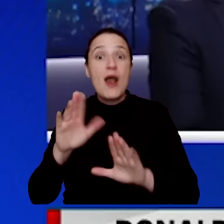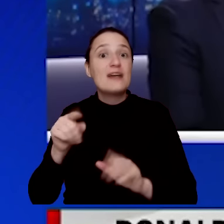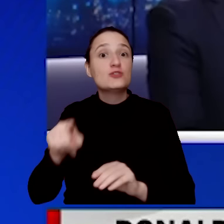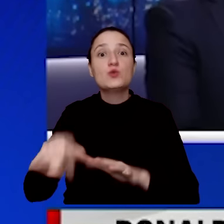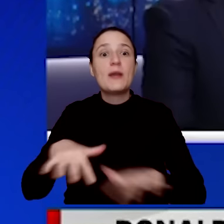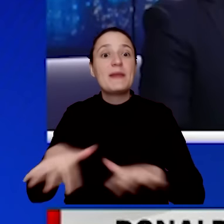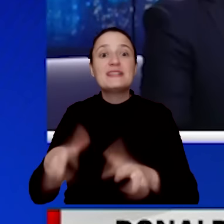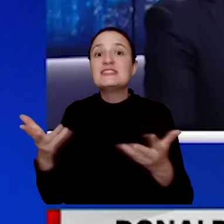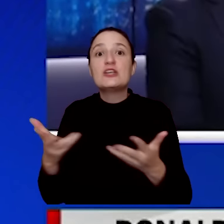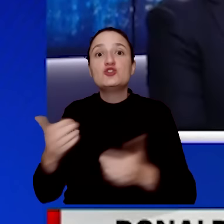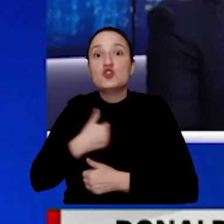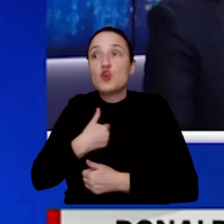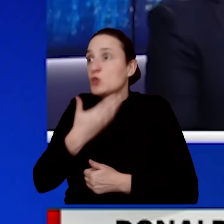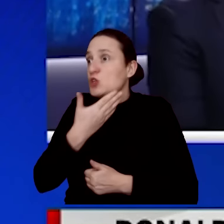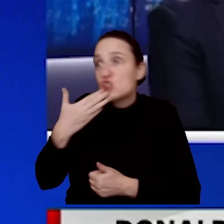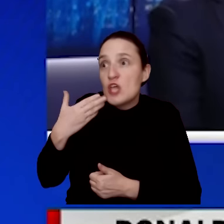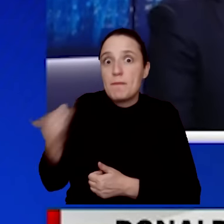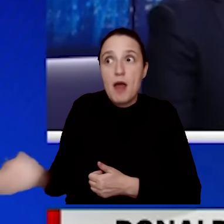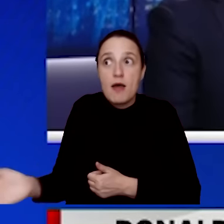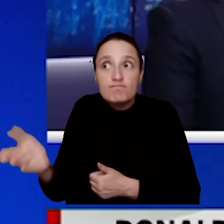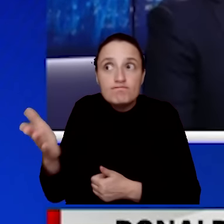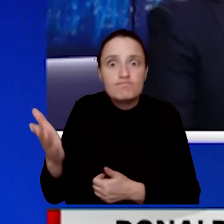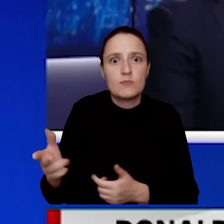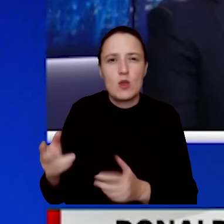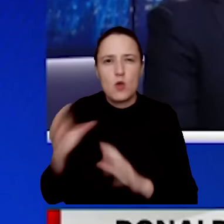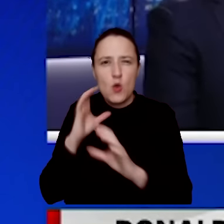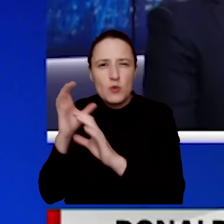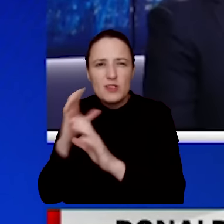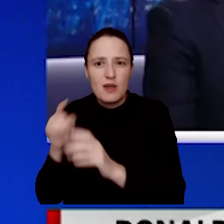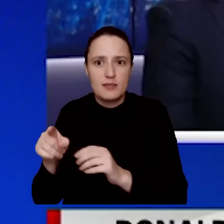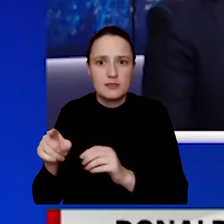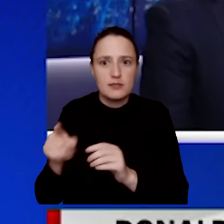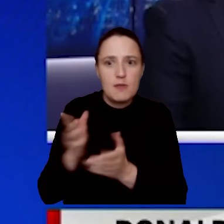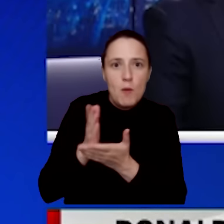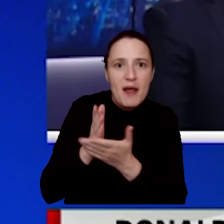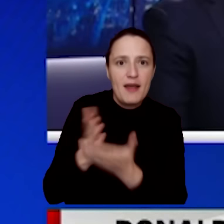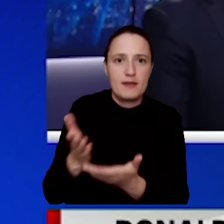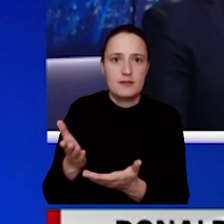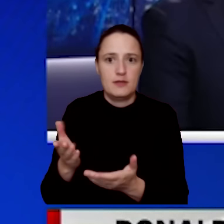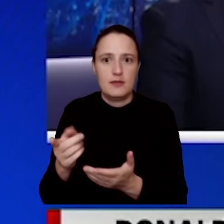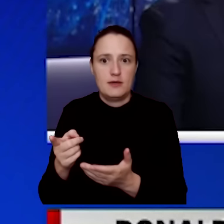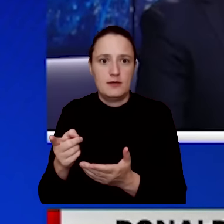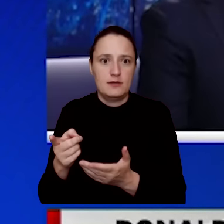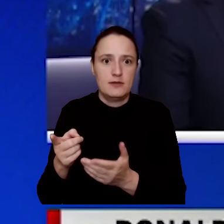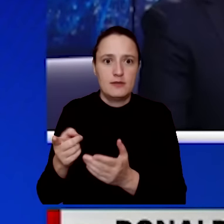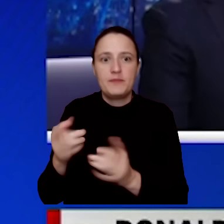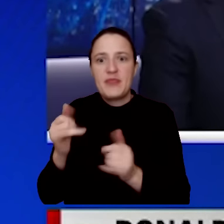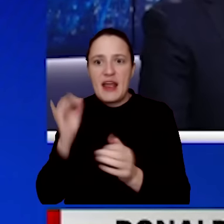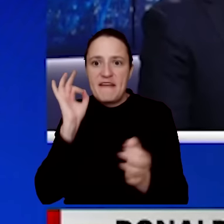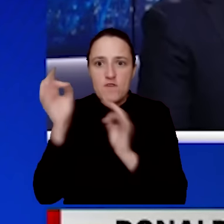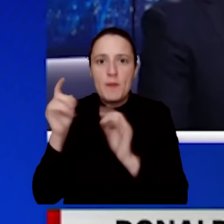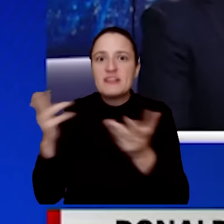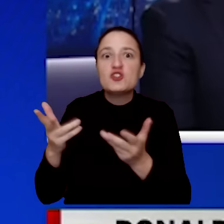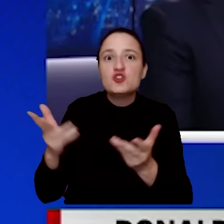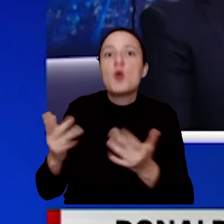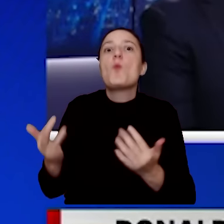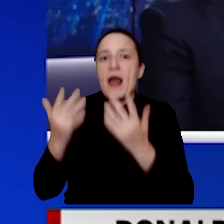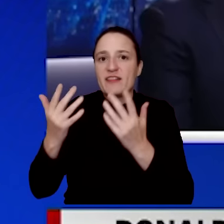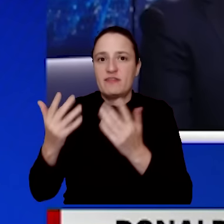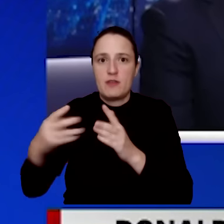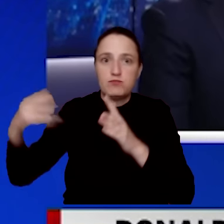tamtą stronę, czy takie komunikowanie się wzajemne i udzielanie jakichś wskazówek informacji, gdzie łatwiej będzie,